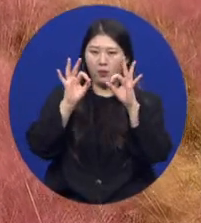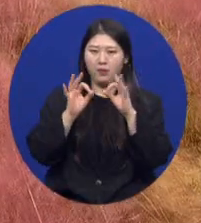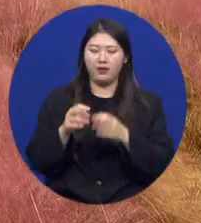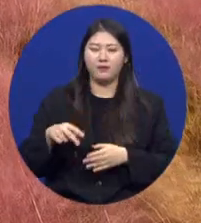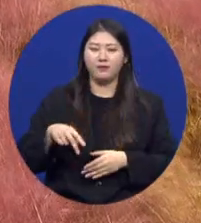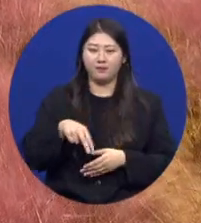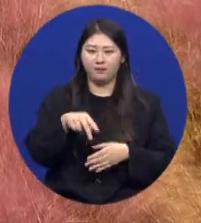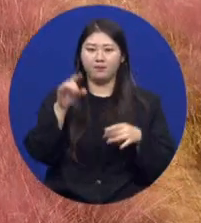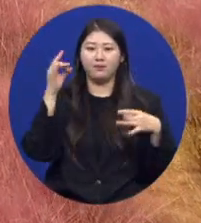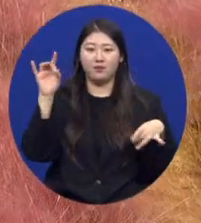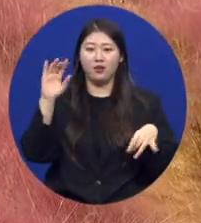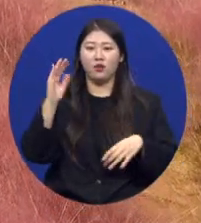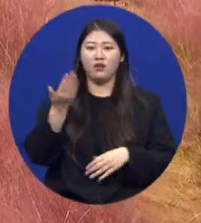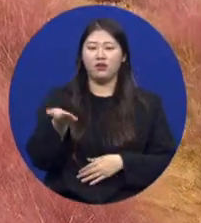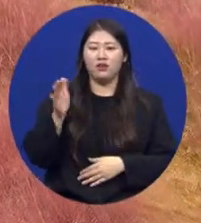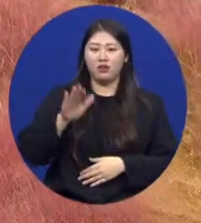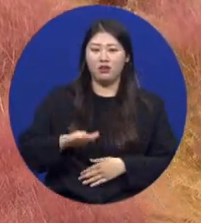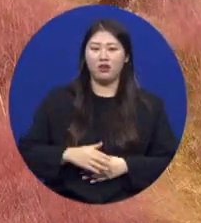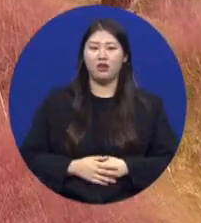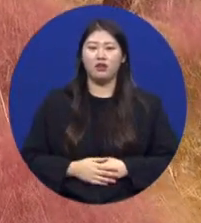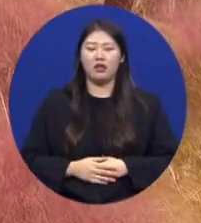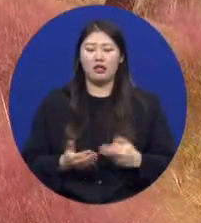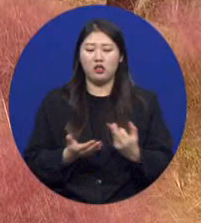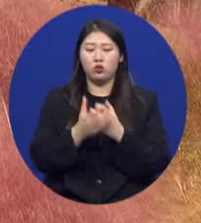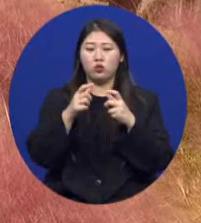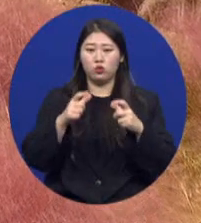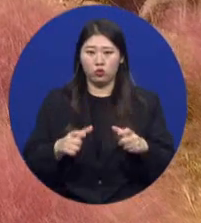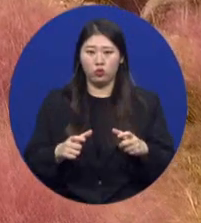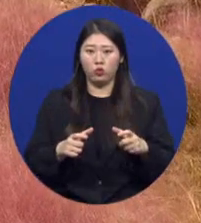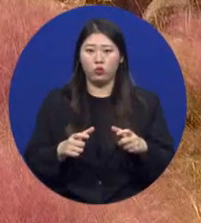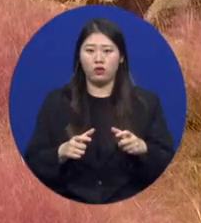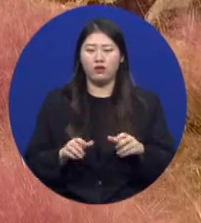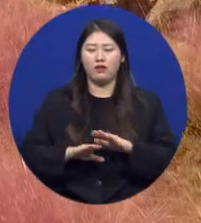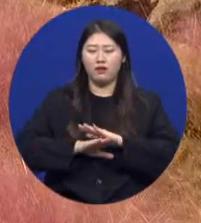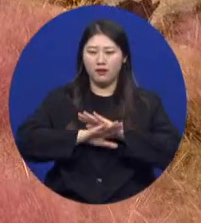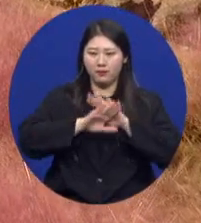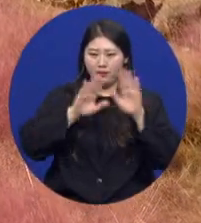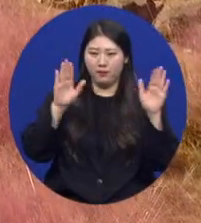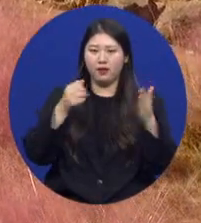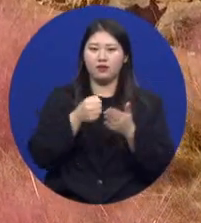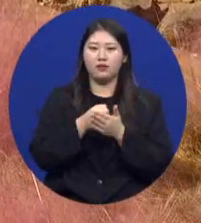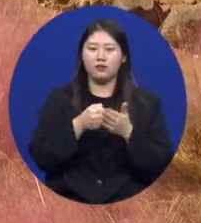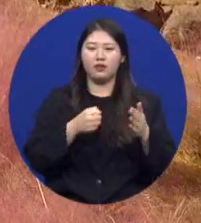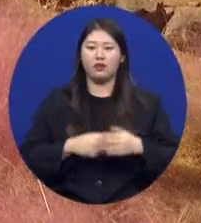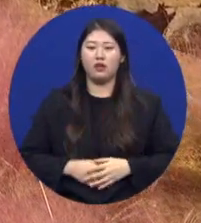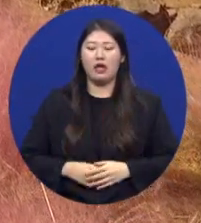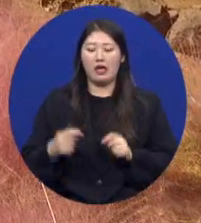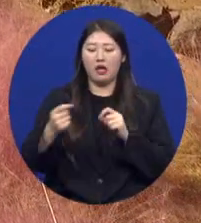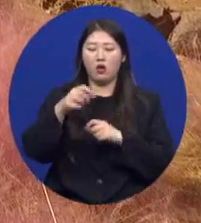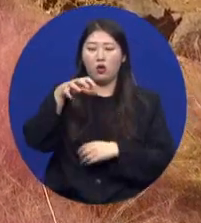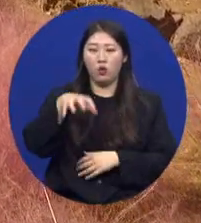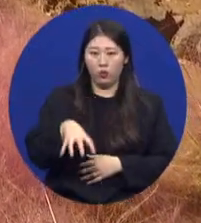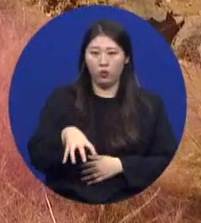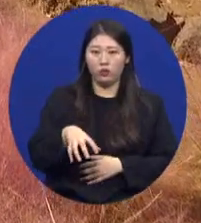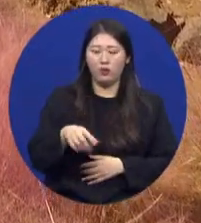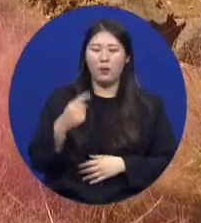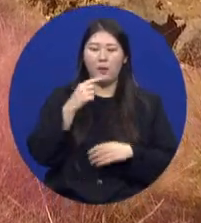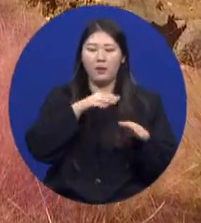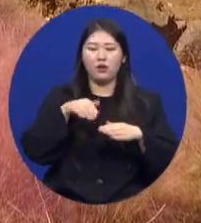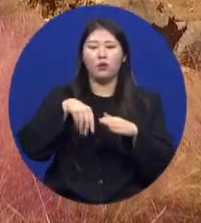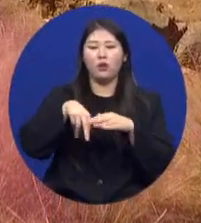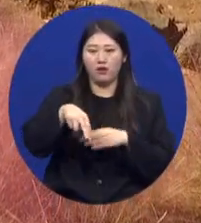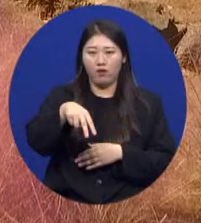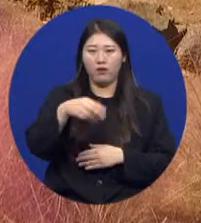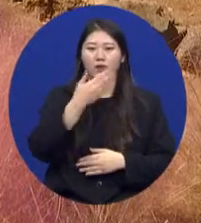멈춰지는데요. 개천절 연휴 기간에도 제주도는 쾌청에서 가을을 담기 좋겠습니다. 가까운 숲이나 바다로 나가서